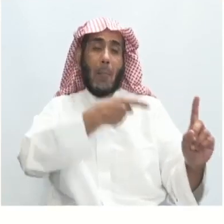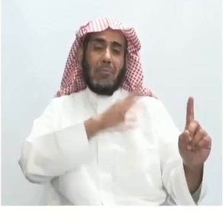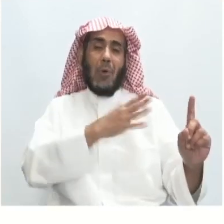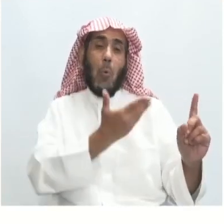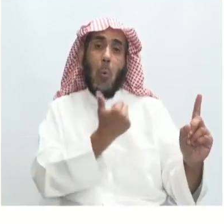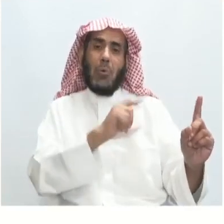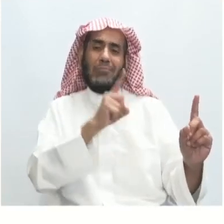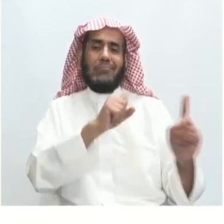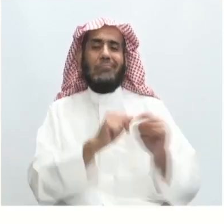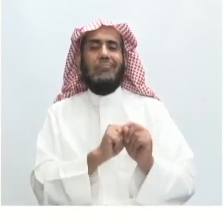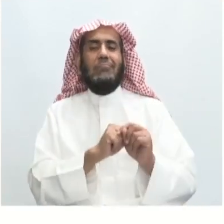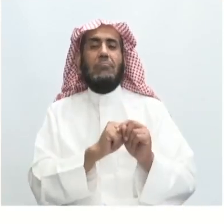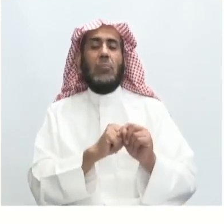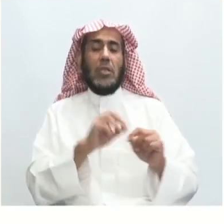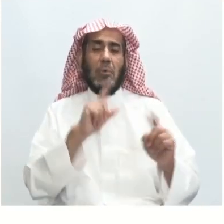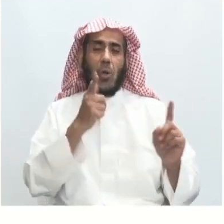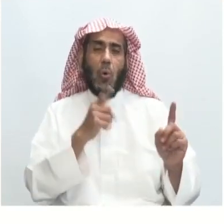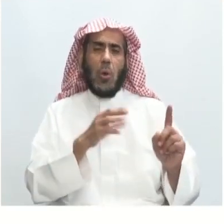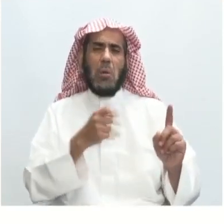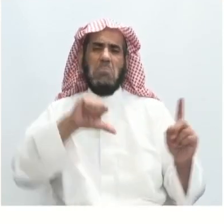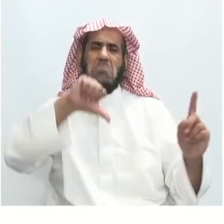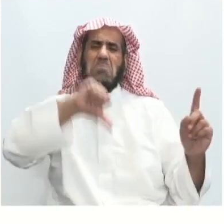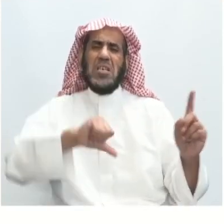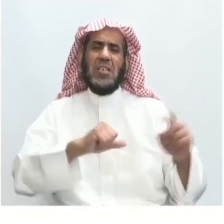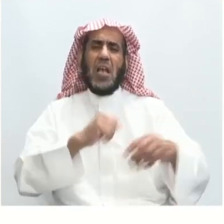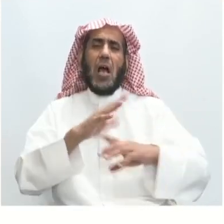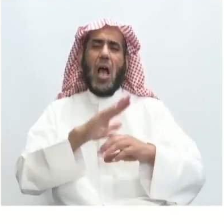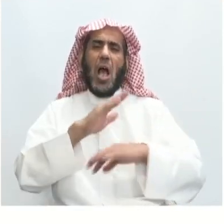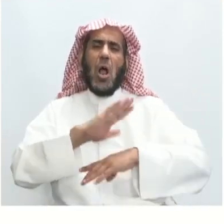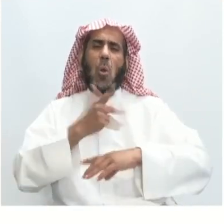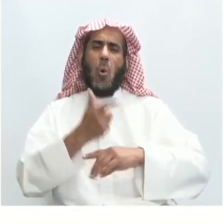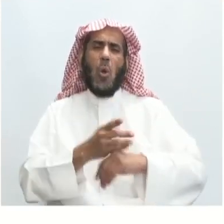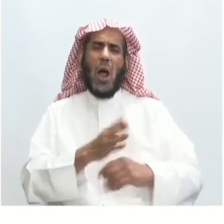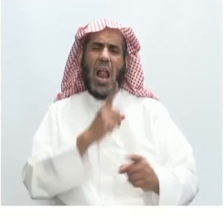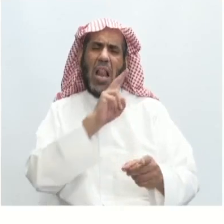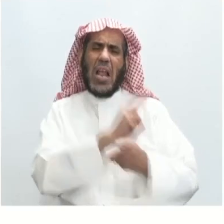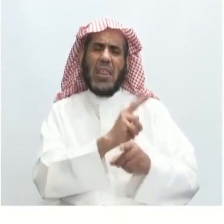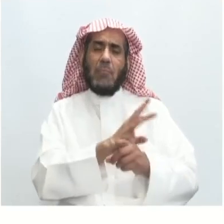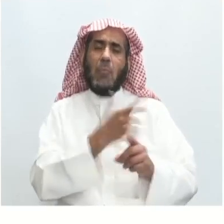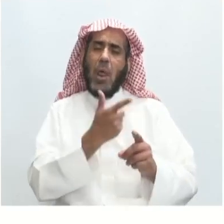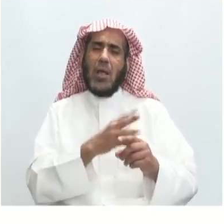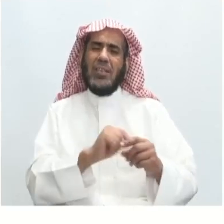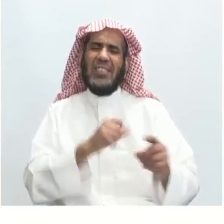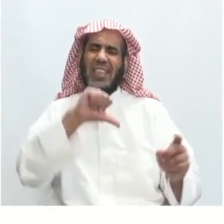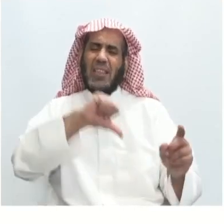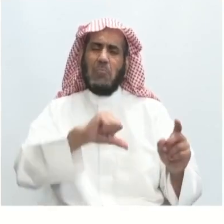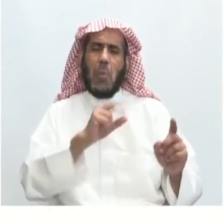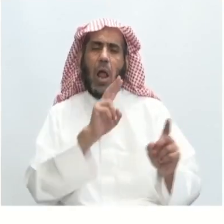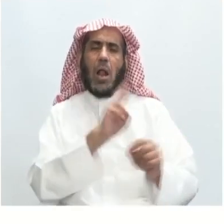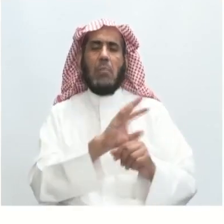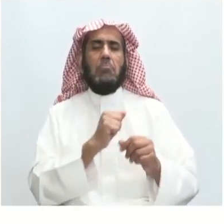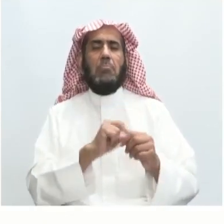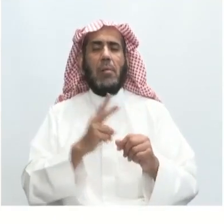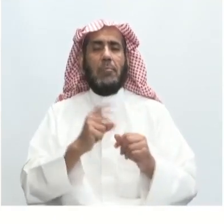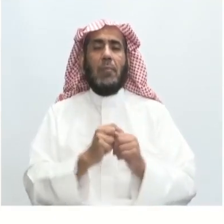التلميذه وعندما تقول بئس الخلق الكذب فانت تذم هذا الخلق وهو الكذب